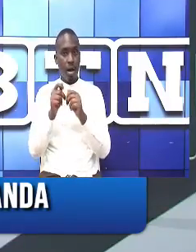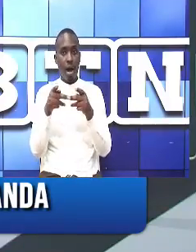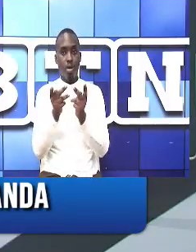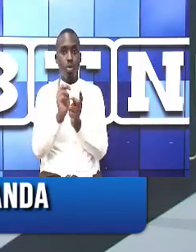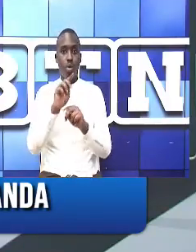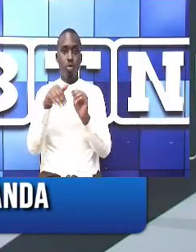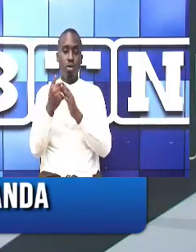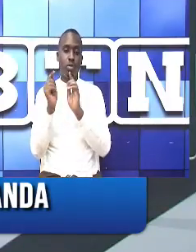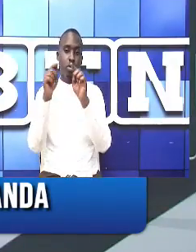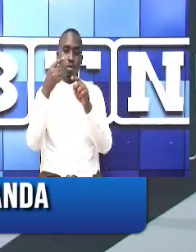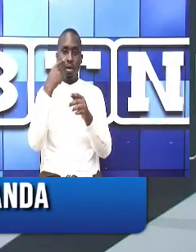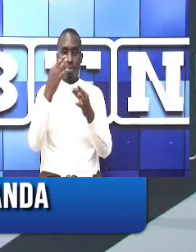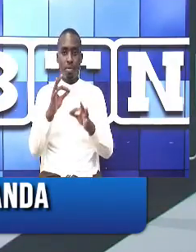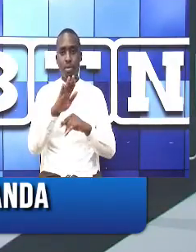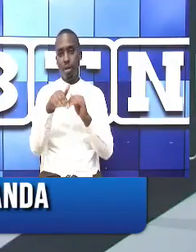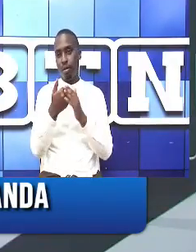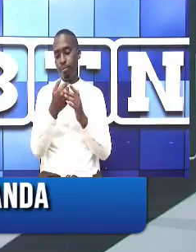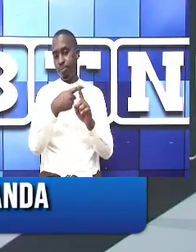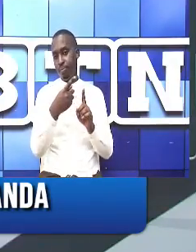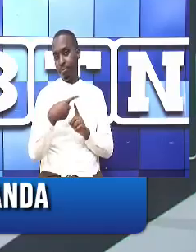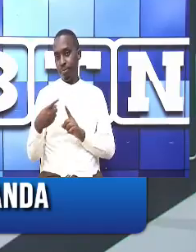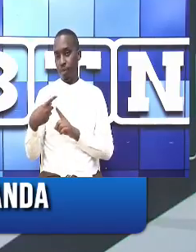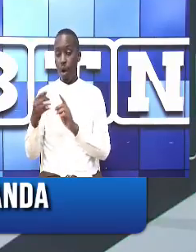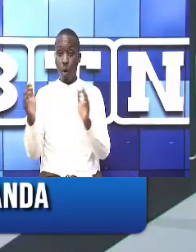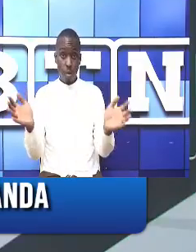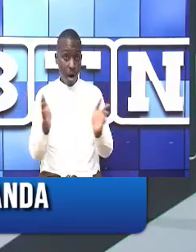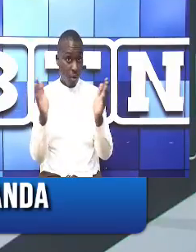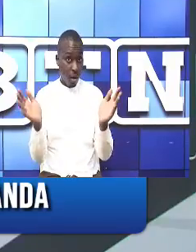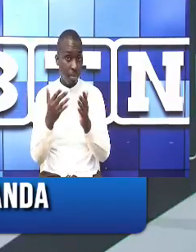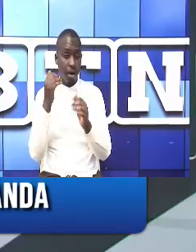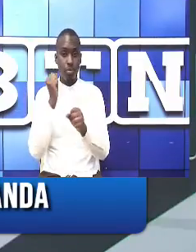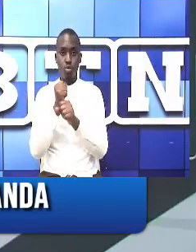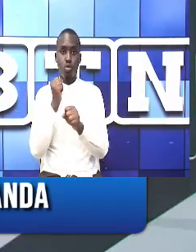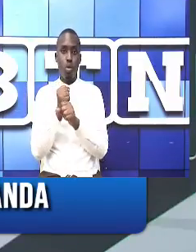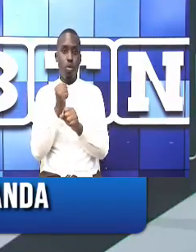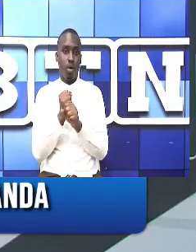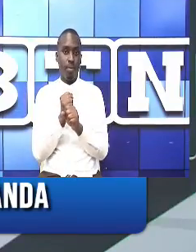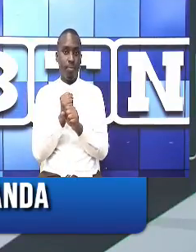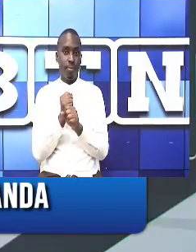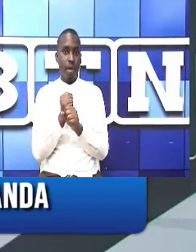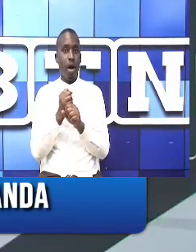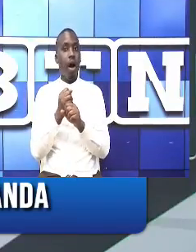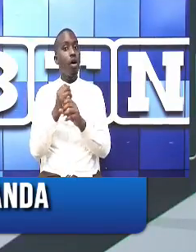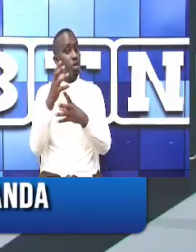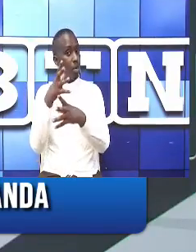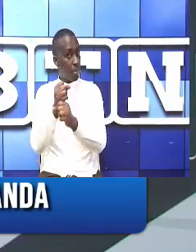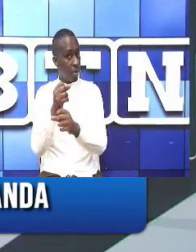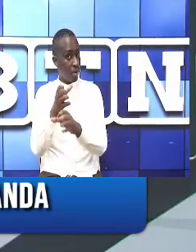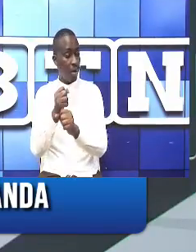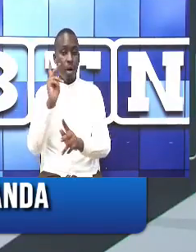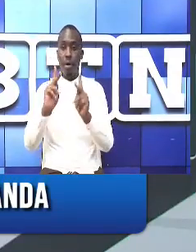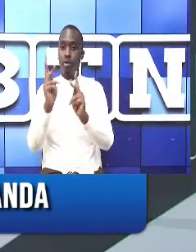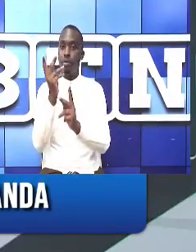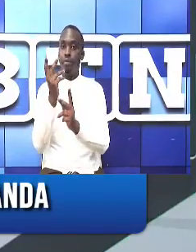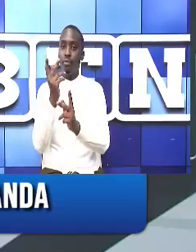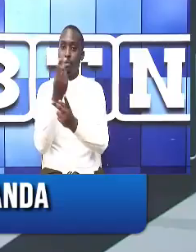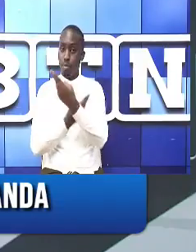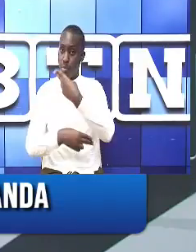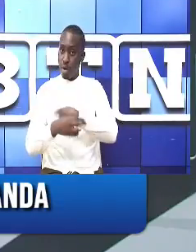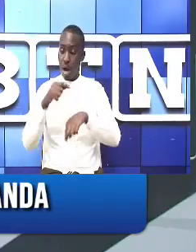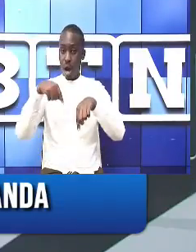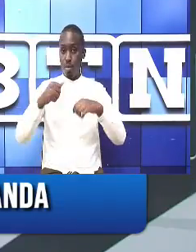kurebera hamwe byinshi bitandukanye ku bukangurambaga buri gukorwa n'umuryango w'abantu bafite ubumuga hano